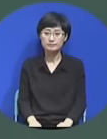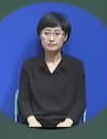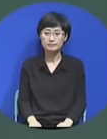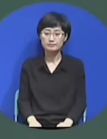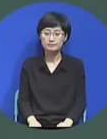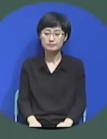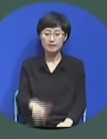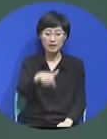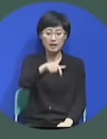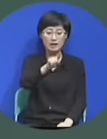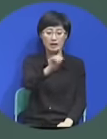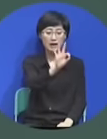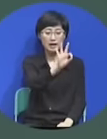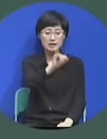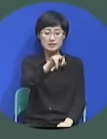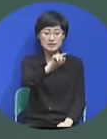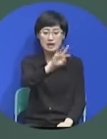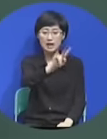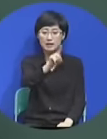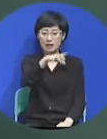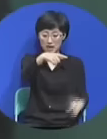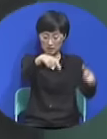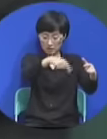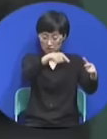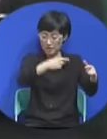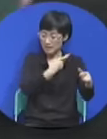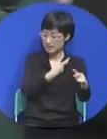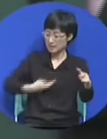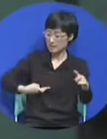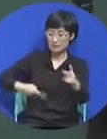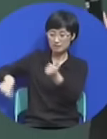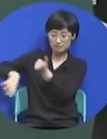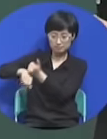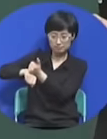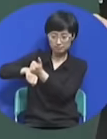제자들을 가이사라 빌립보에 데리고 갔어요.